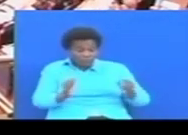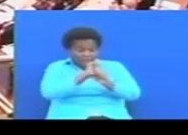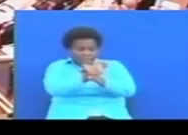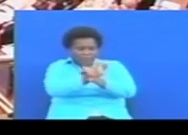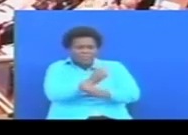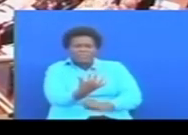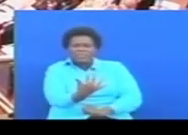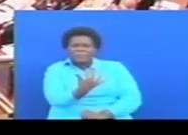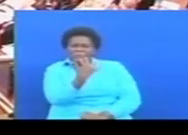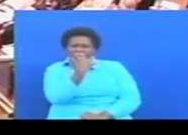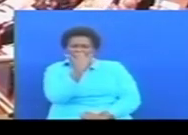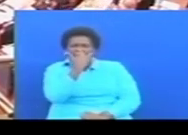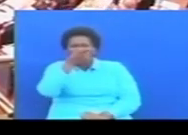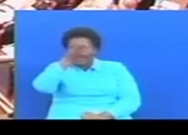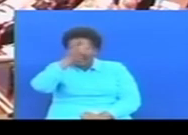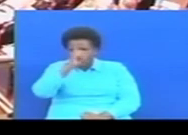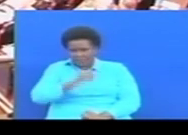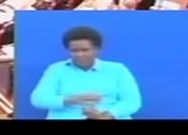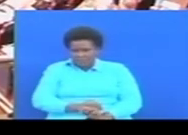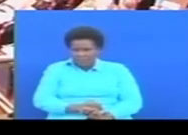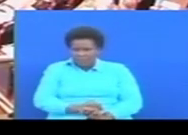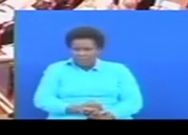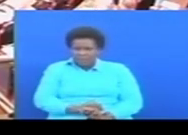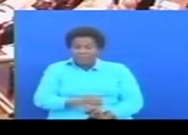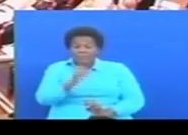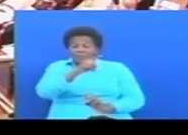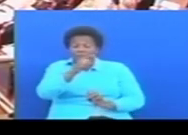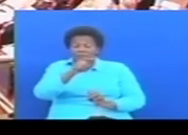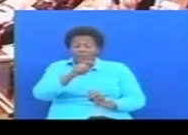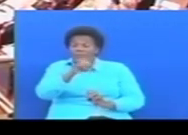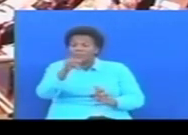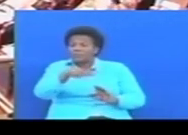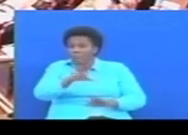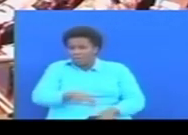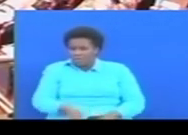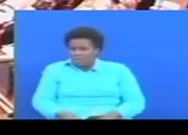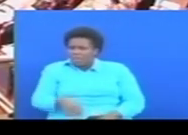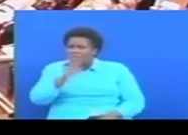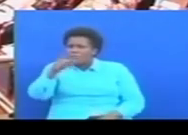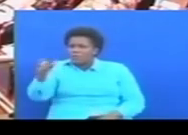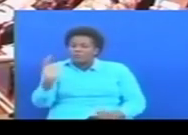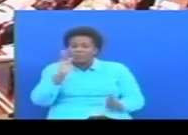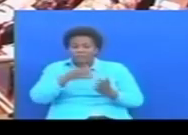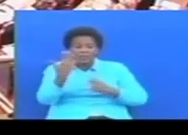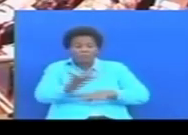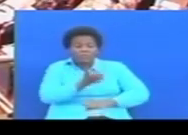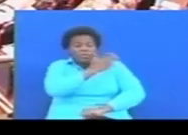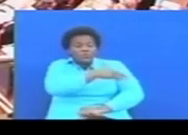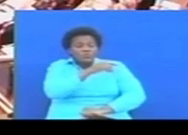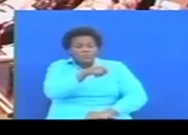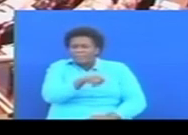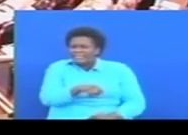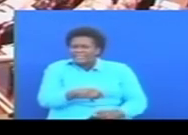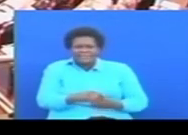Asante Mheshimiwa Naibu Spika, naomba swala langu namba 49 lipatiwe majibu. Je, ni lini